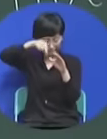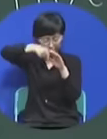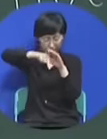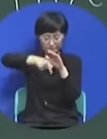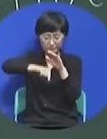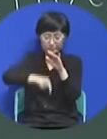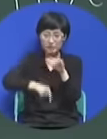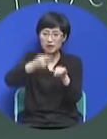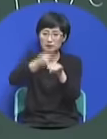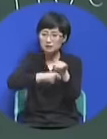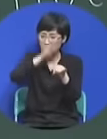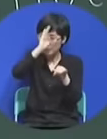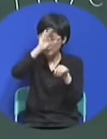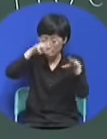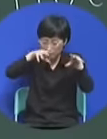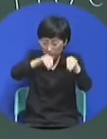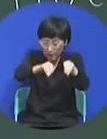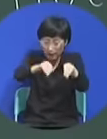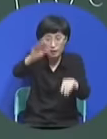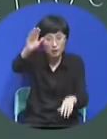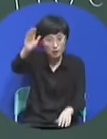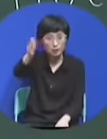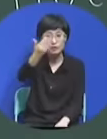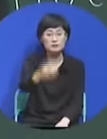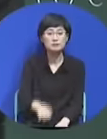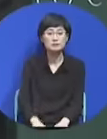나는 힘이 생깁니다. 실제로.